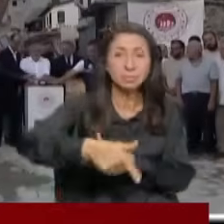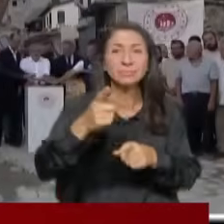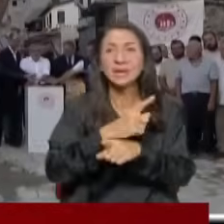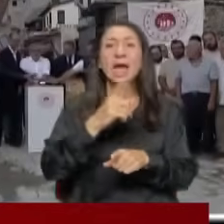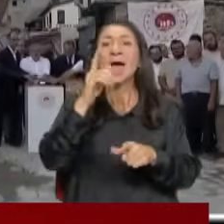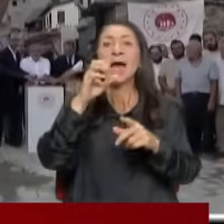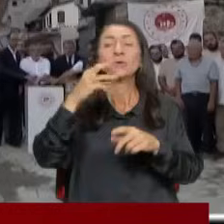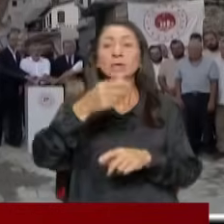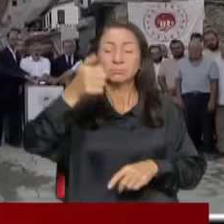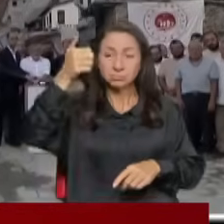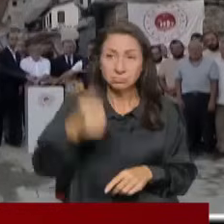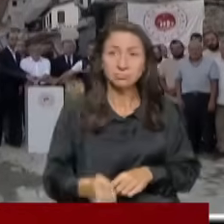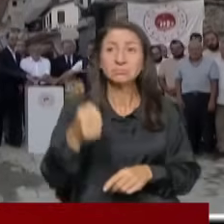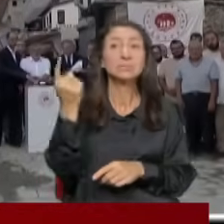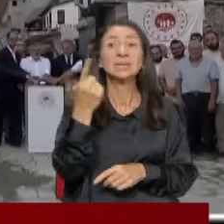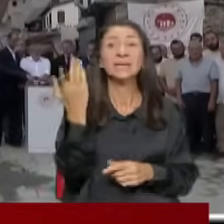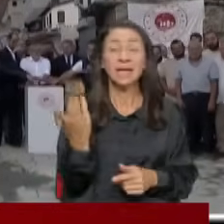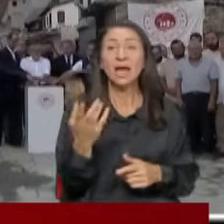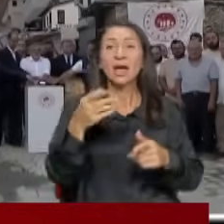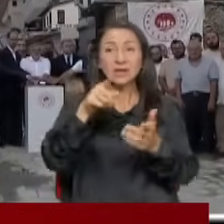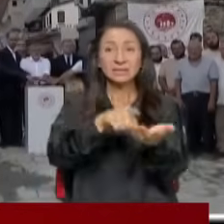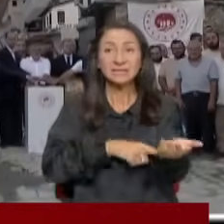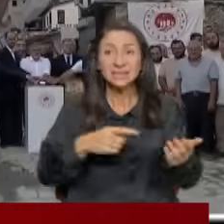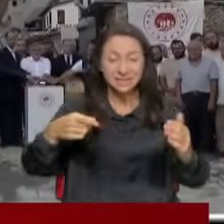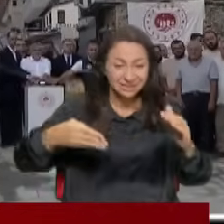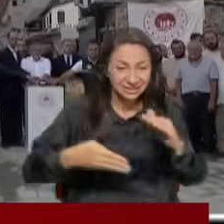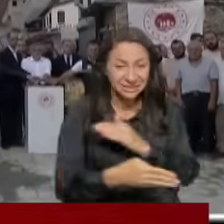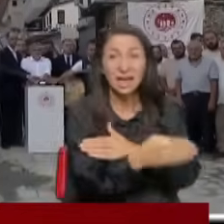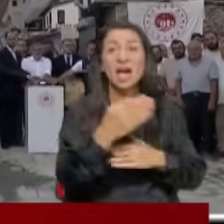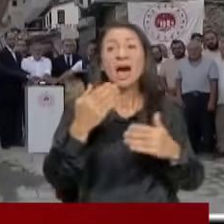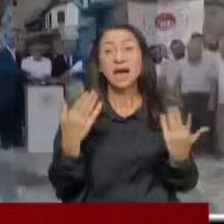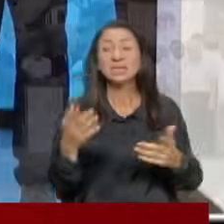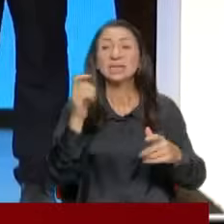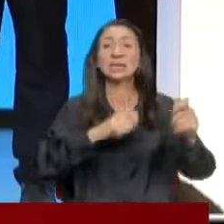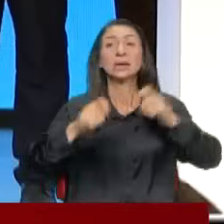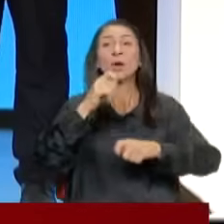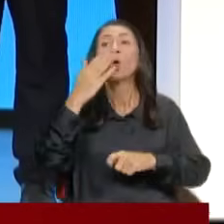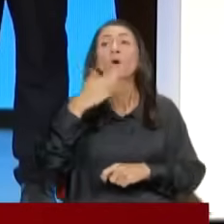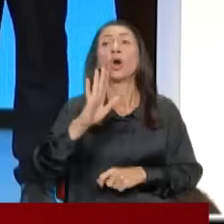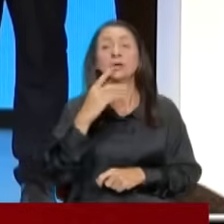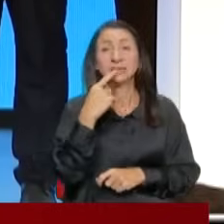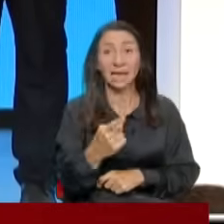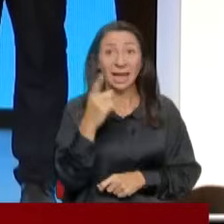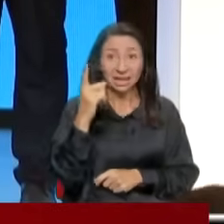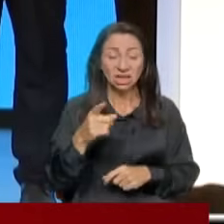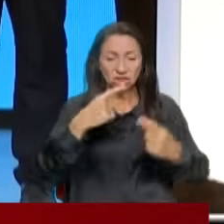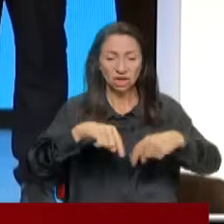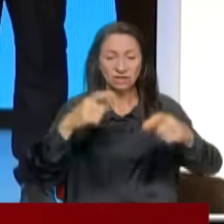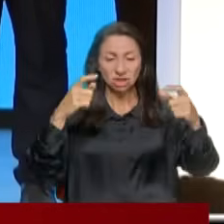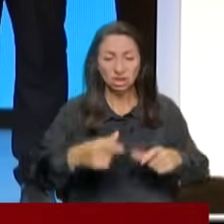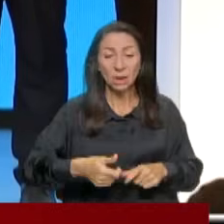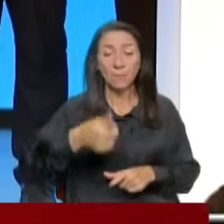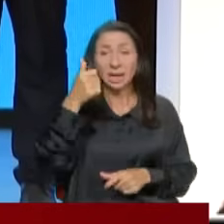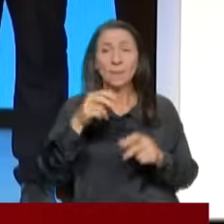ve iş Erdoğan'ın startıyla butona basanlardan biri de fay hattının geçtiği yerlere artık Yapı yapılmayacak vurgusu yapan çevre ve